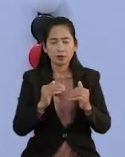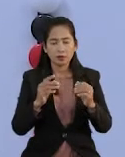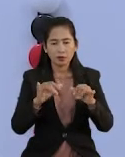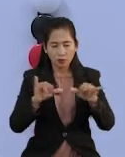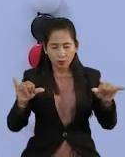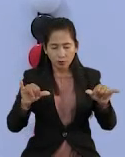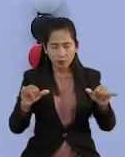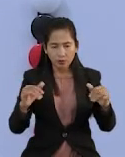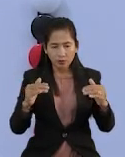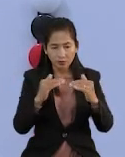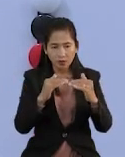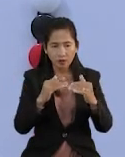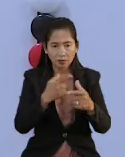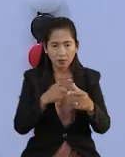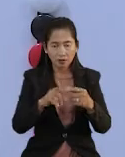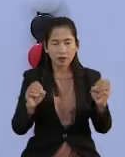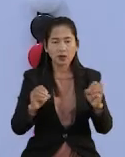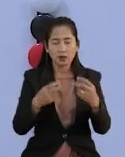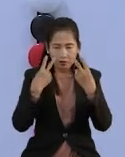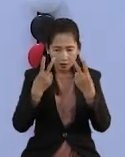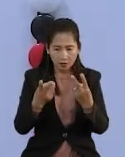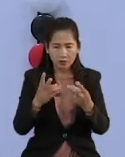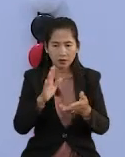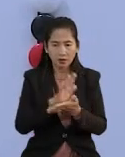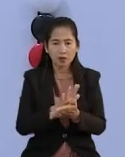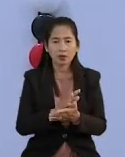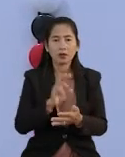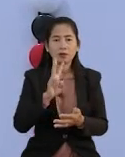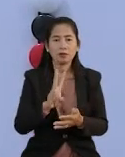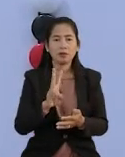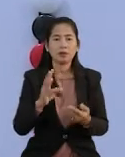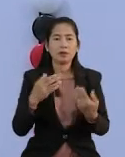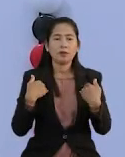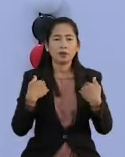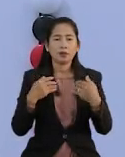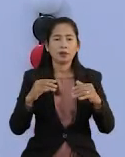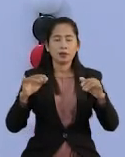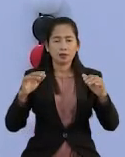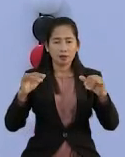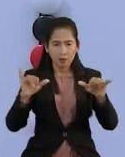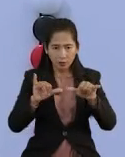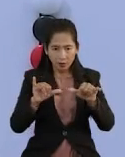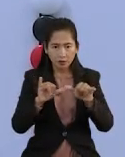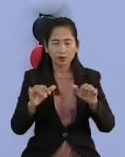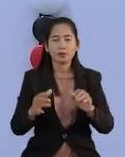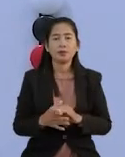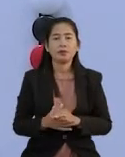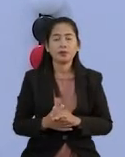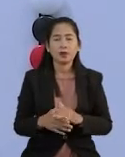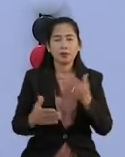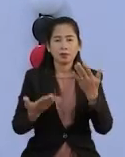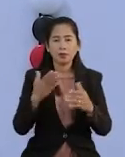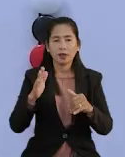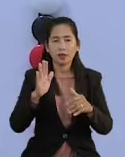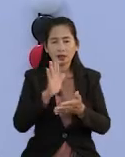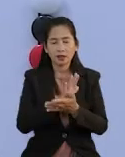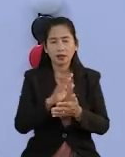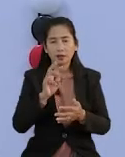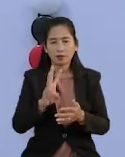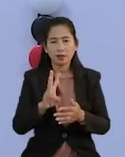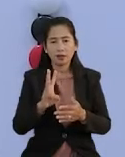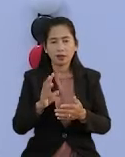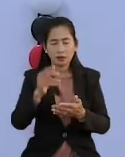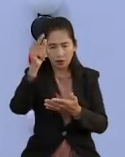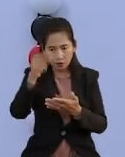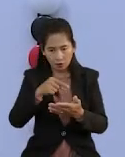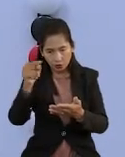miên tùm hôn phôn khá này được tì chà chẳng con khơi tha cả đa tiền bảy ní cứ miên tùm hôn phôn phôn khá ba cọ đa tiền bay này phần